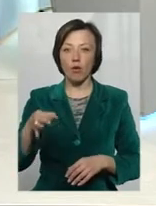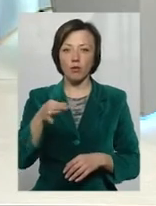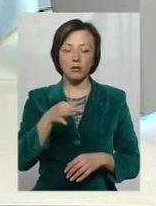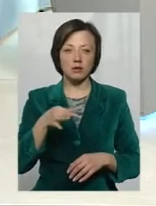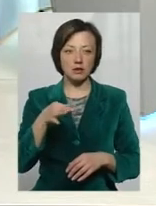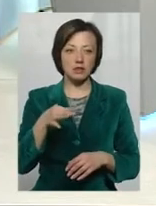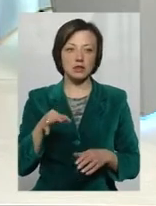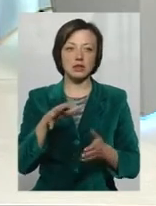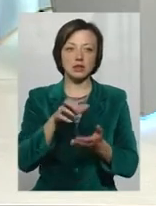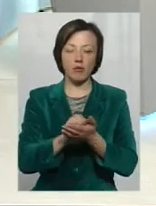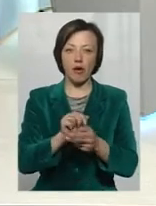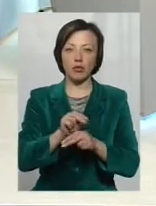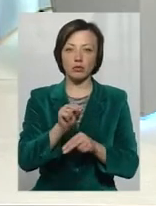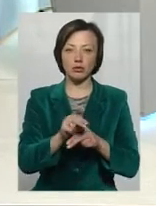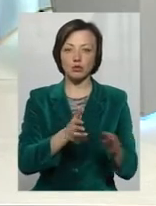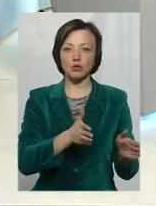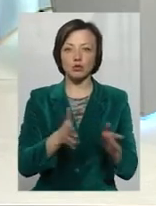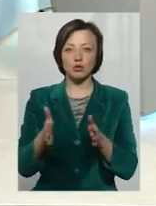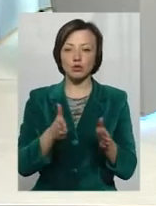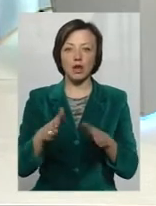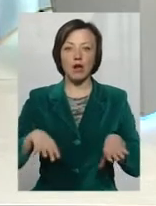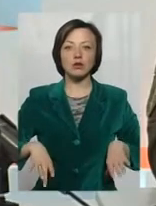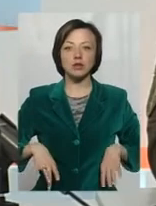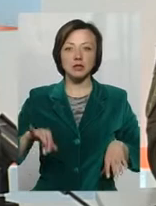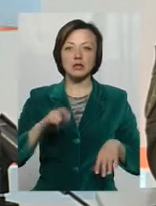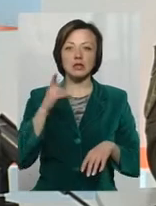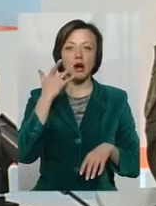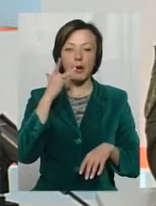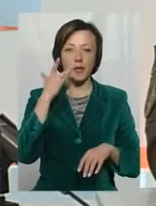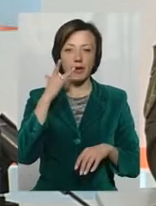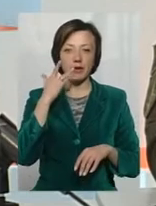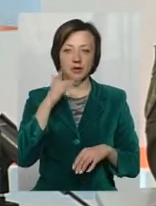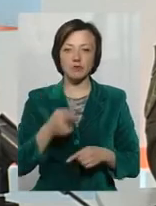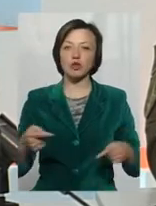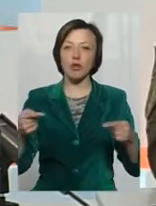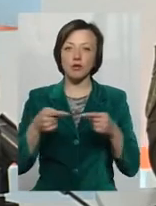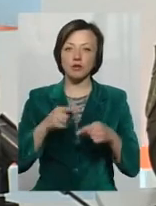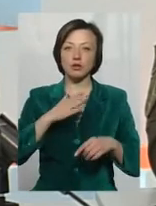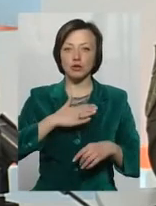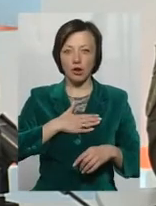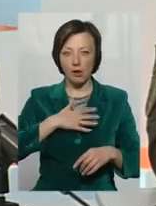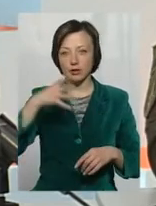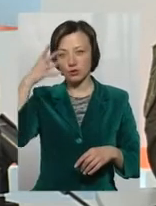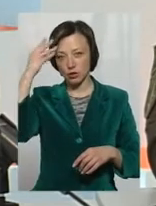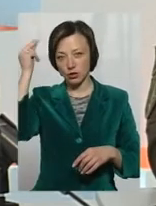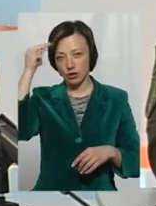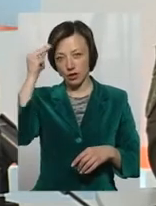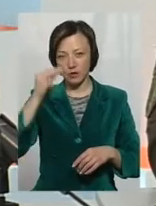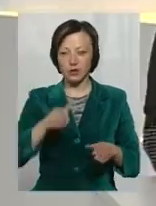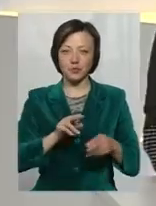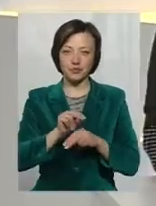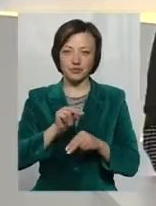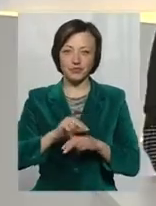займаються, їх готовлять інструктора з Америки, а відповідно вже наші навчені інструктора готовлять наші